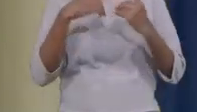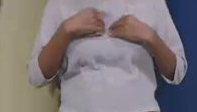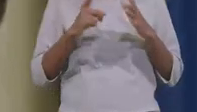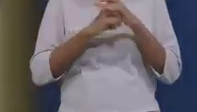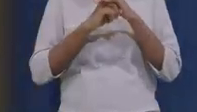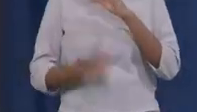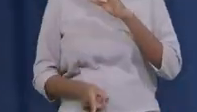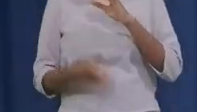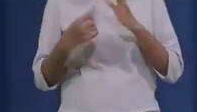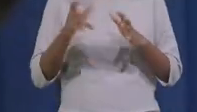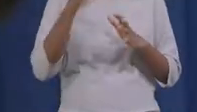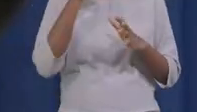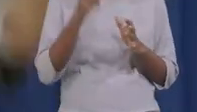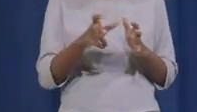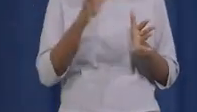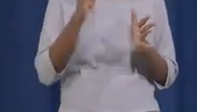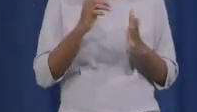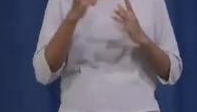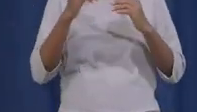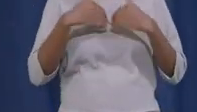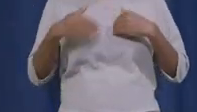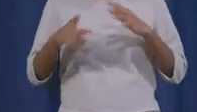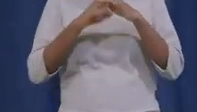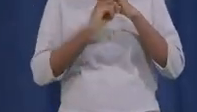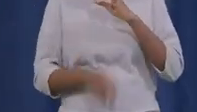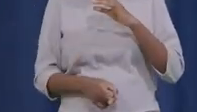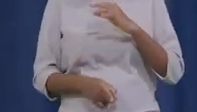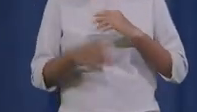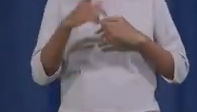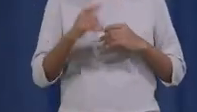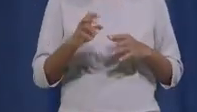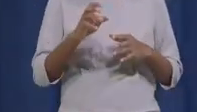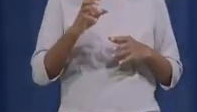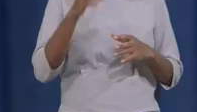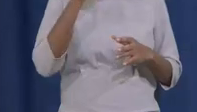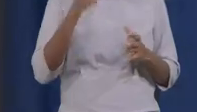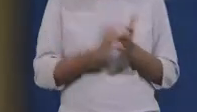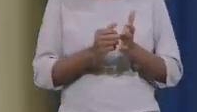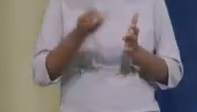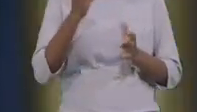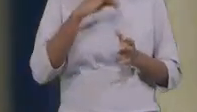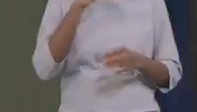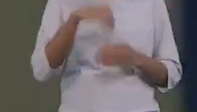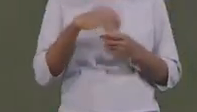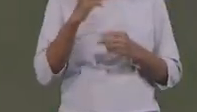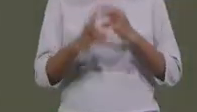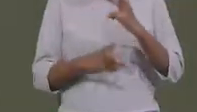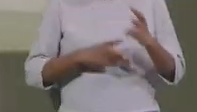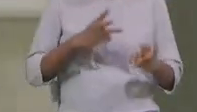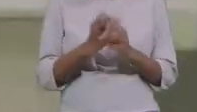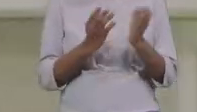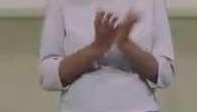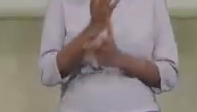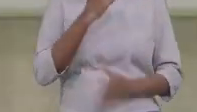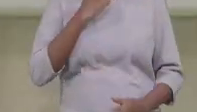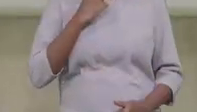Alors, afin que nous fuyons la corruption, afin que nous fuyons qui est dans le monde